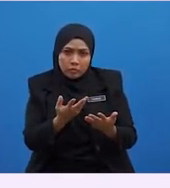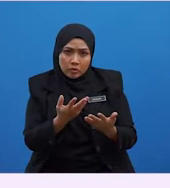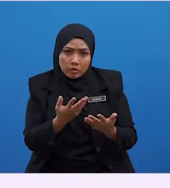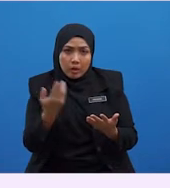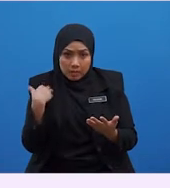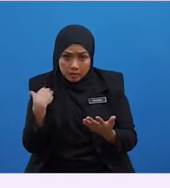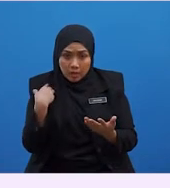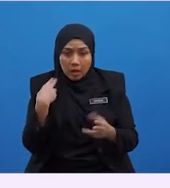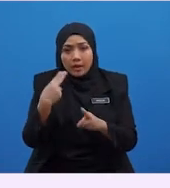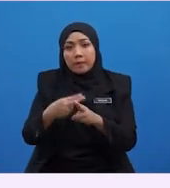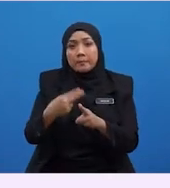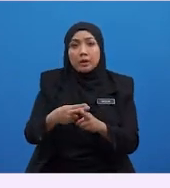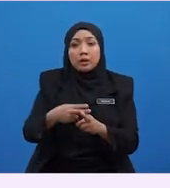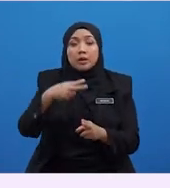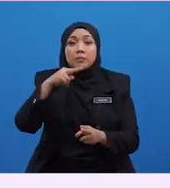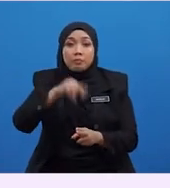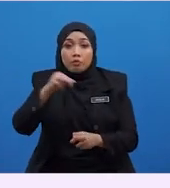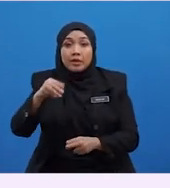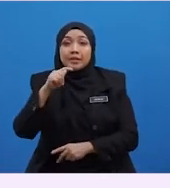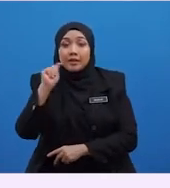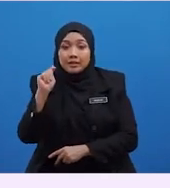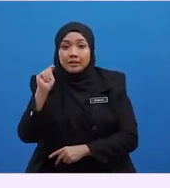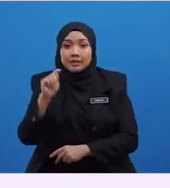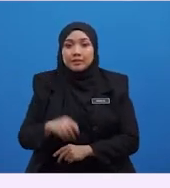ada nama murid ini telah dikemaskinikan.